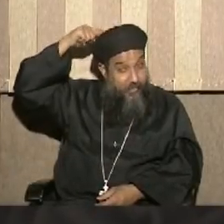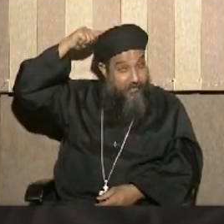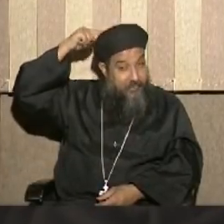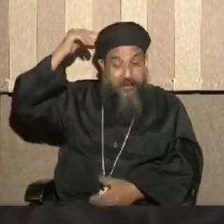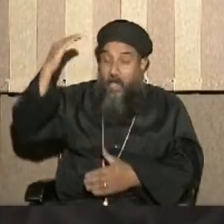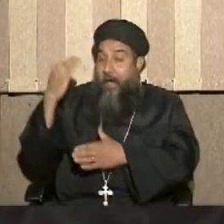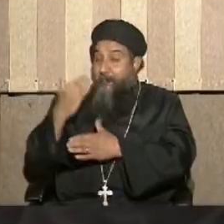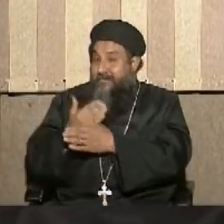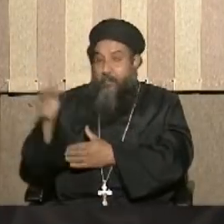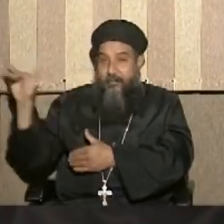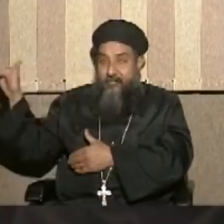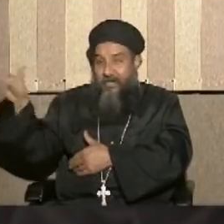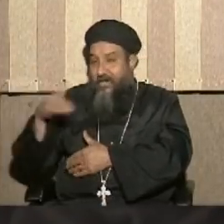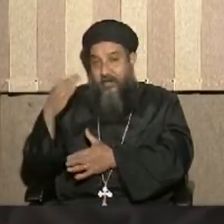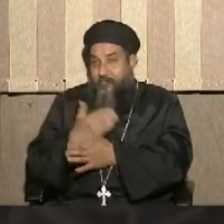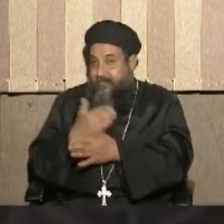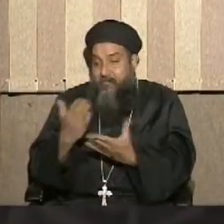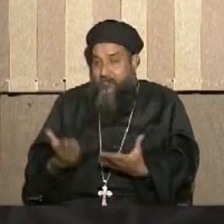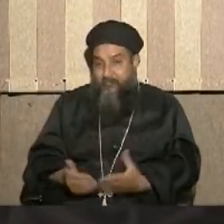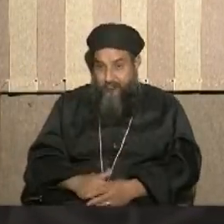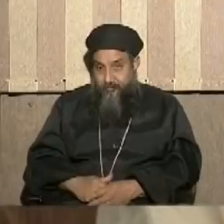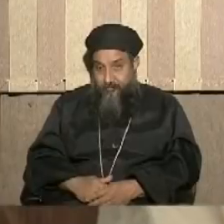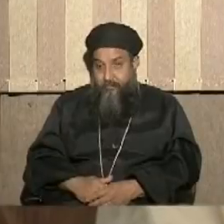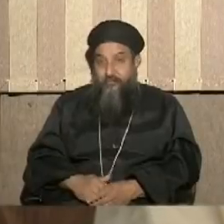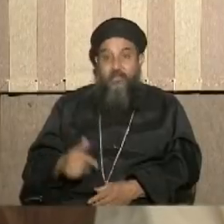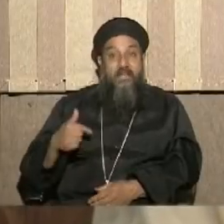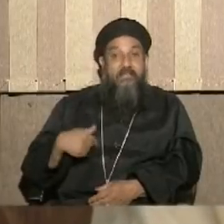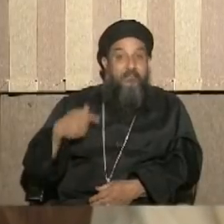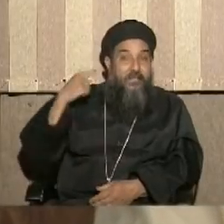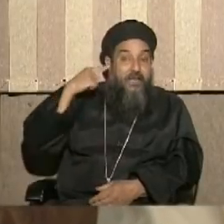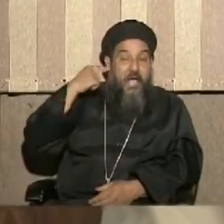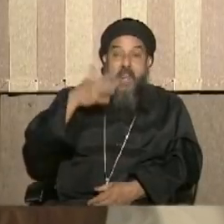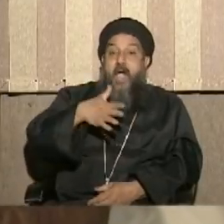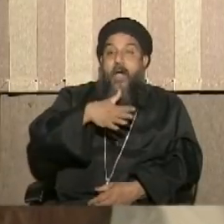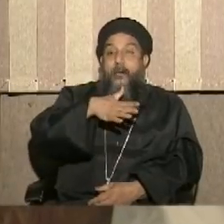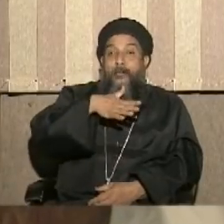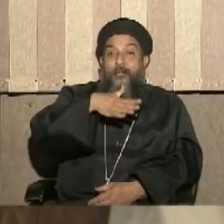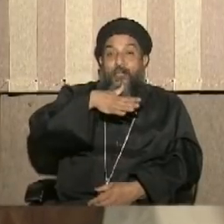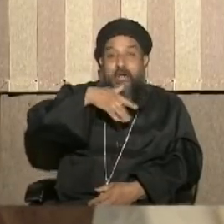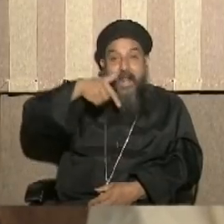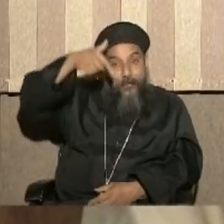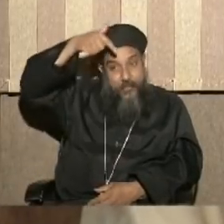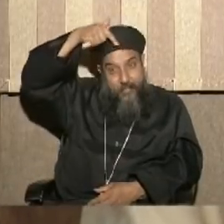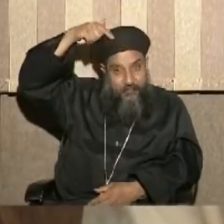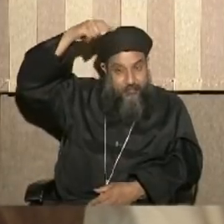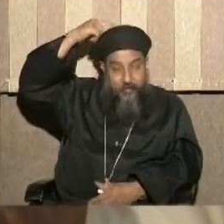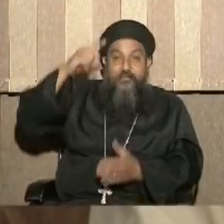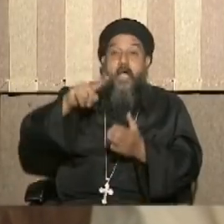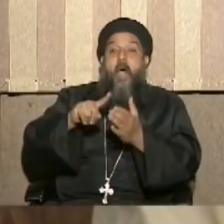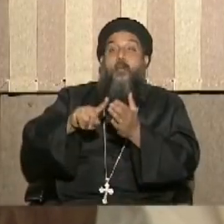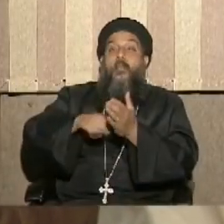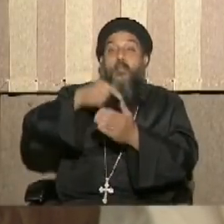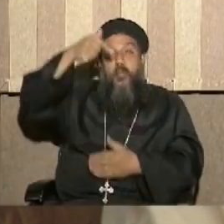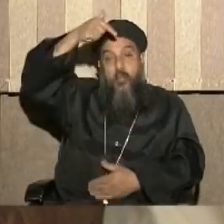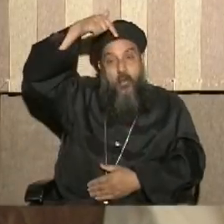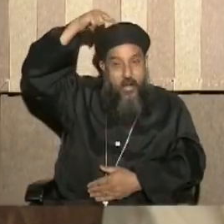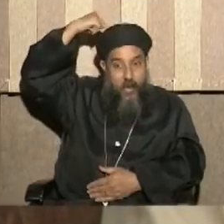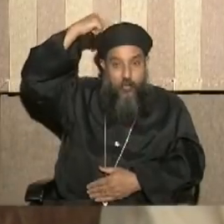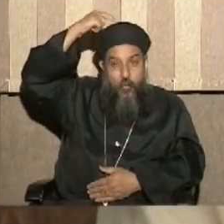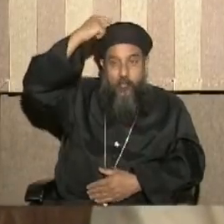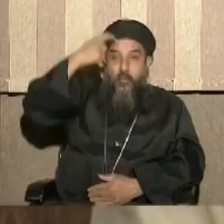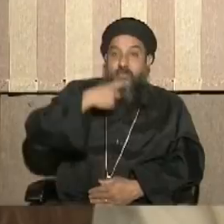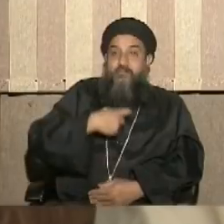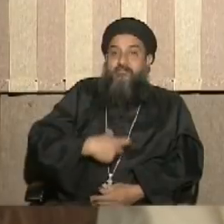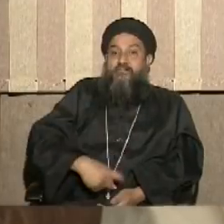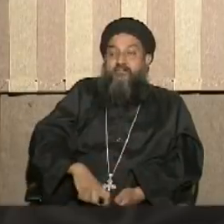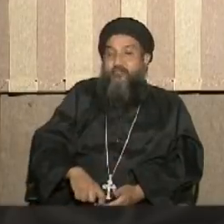ليش؟ سمعتم ايش عن الرهبنة؟ سمعنا عن الأنبا أنطونيوس وعرفنا عن الرهبنة من أباء الرهبان اللي كنا بنقعد معهم